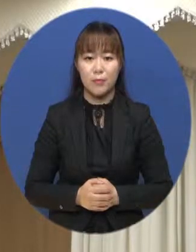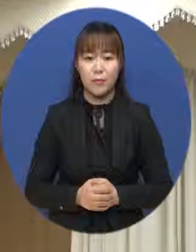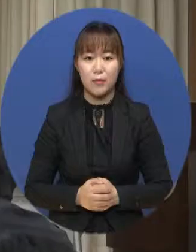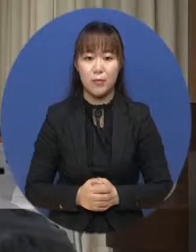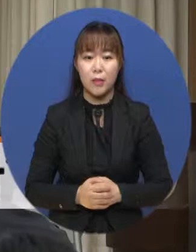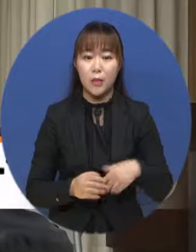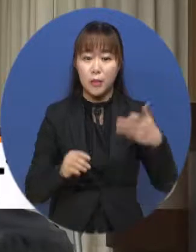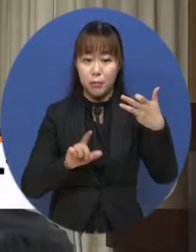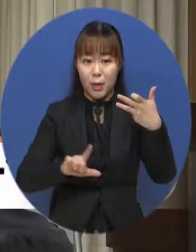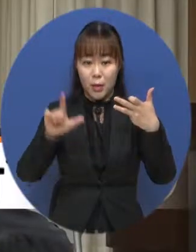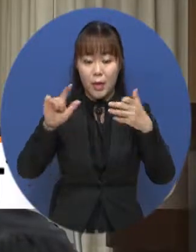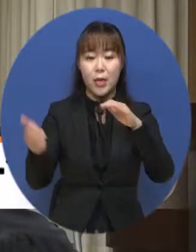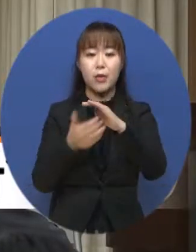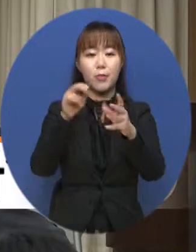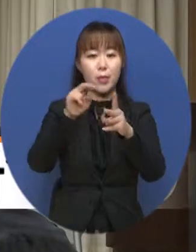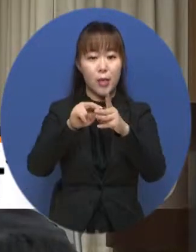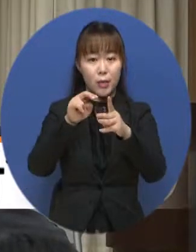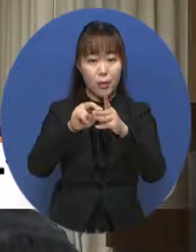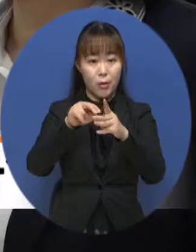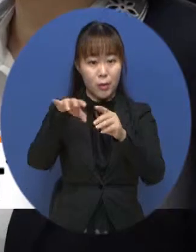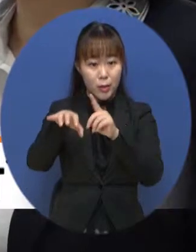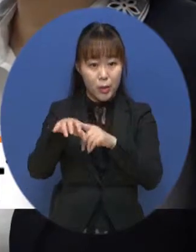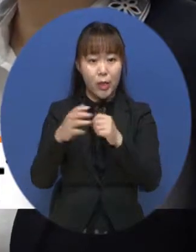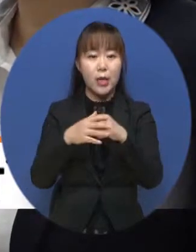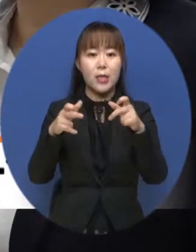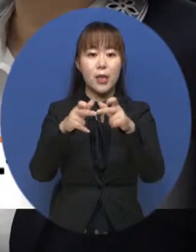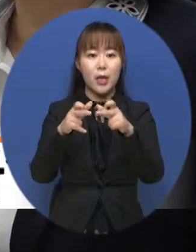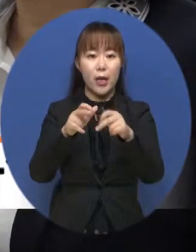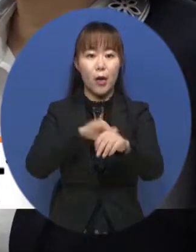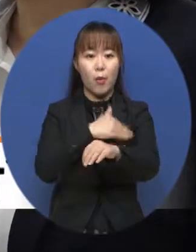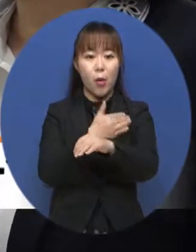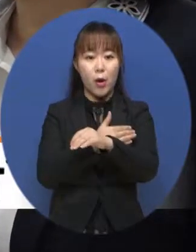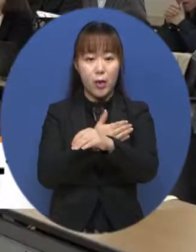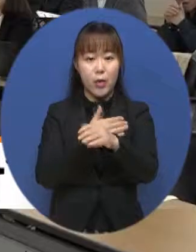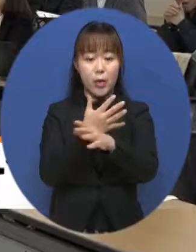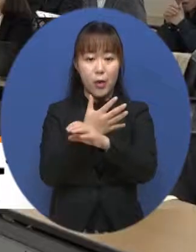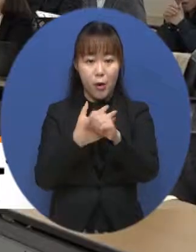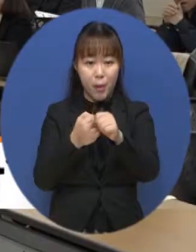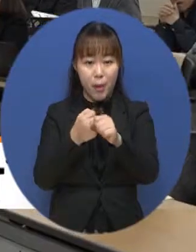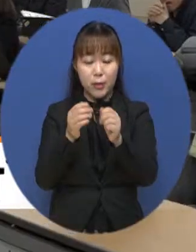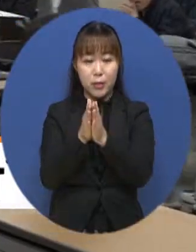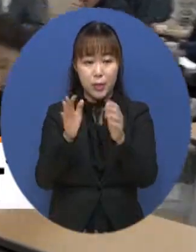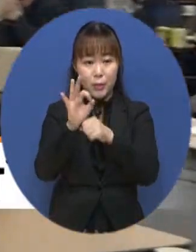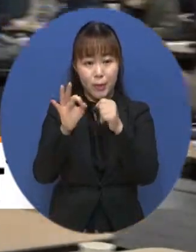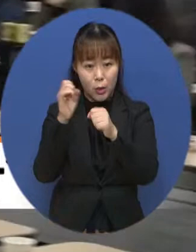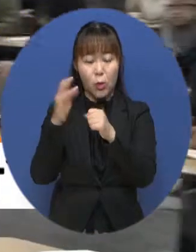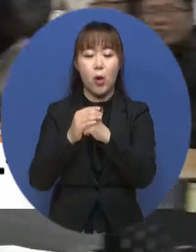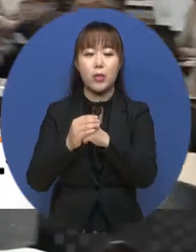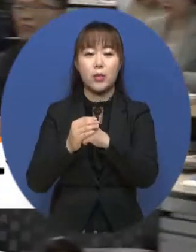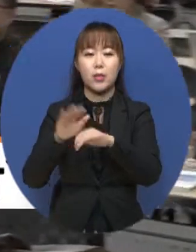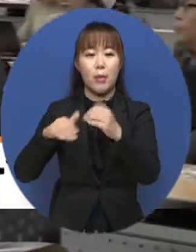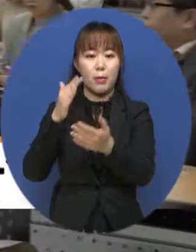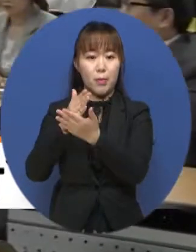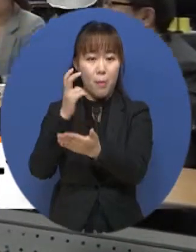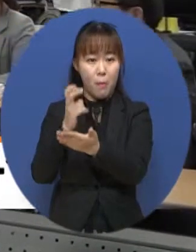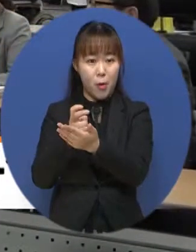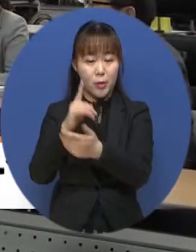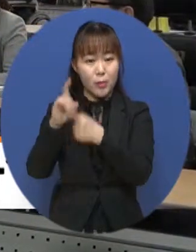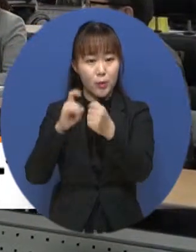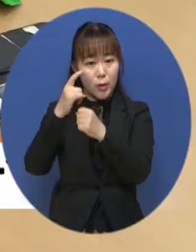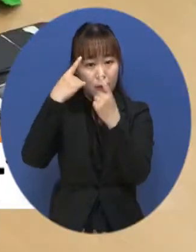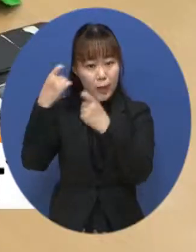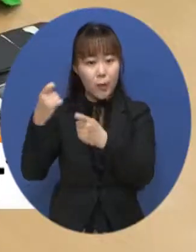지난 18일 이름 센터 이루 몰에서 장애인 권리 협약 발효 10주년과 장애인 차별 금지법 시행 12 1주년을 기념하는